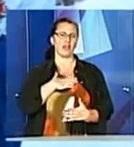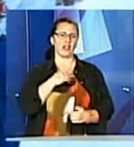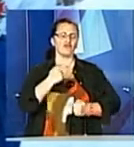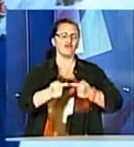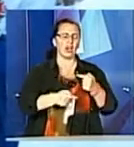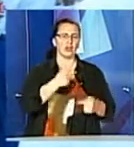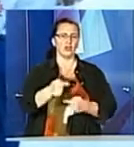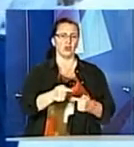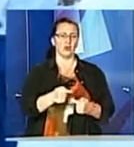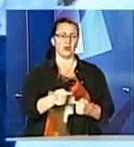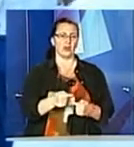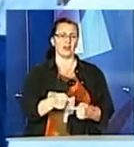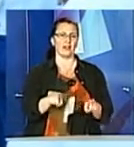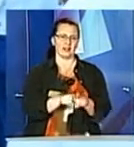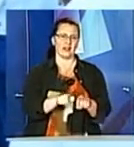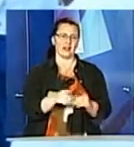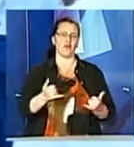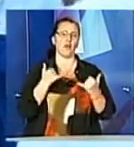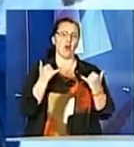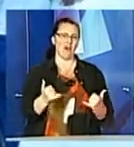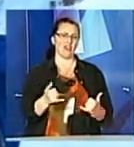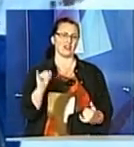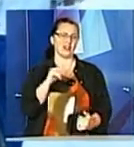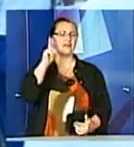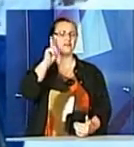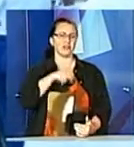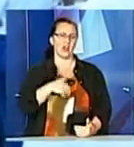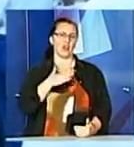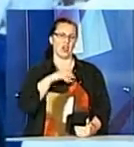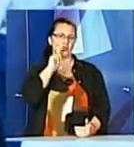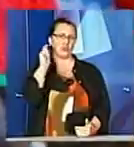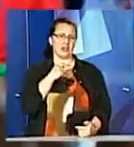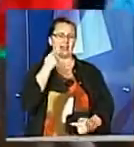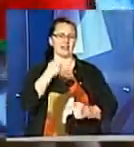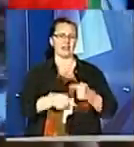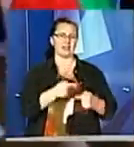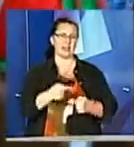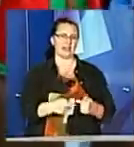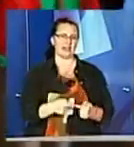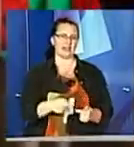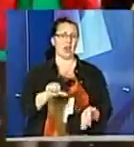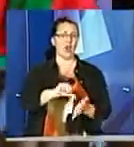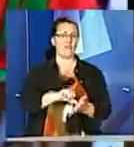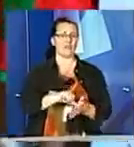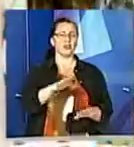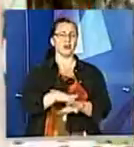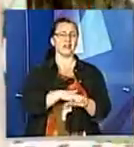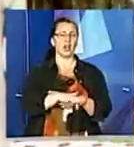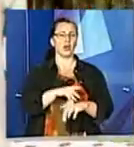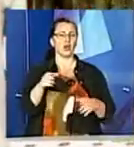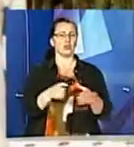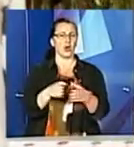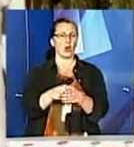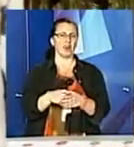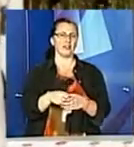покоління так само поважало і знало наші українські традиції. Виступи народних колективів, майстер-класи від